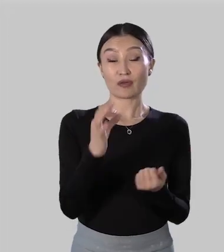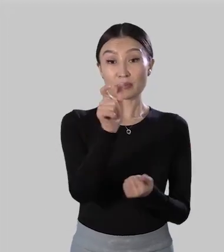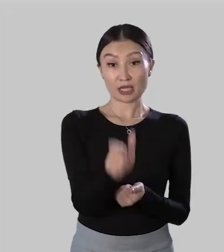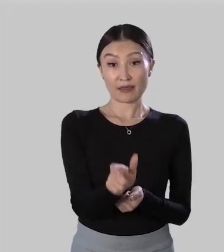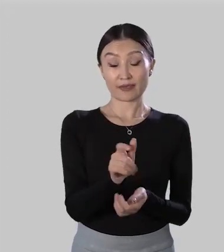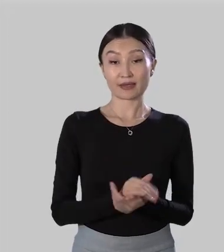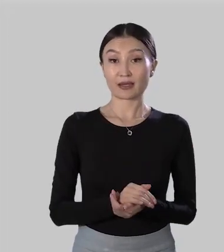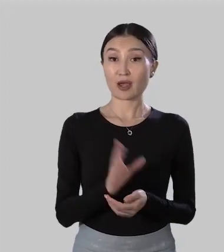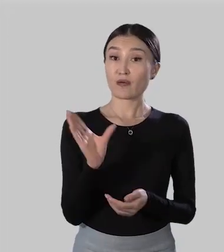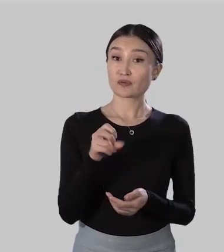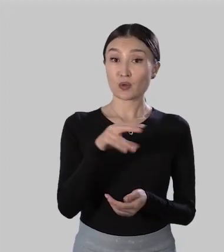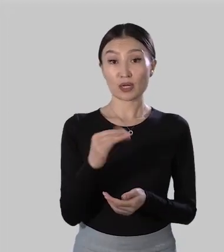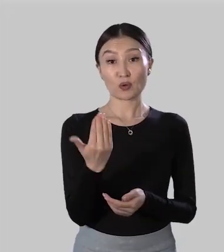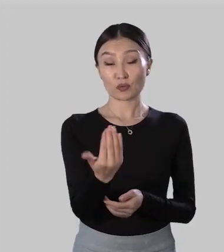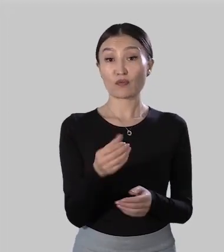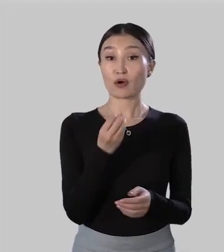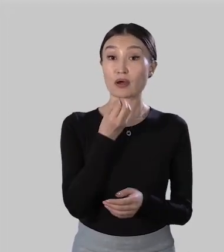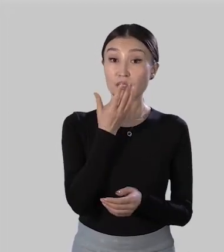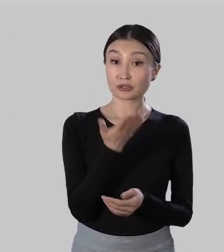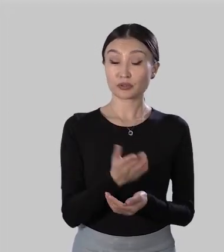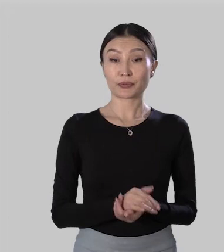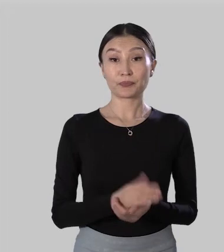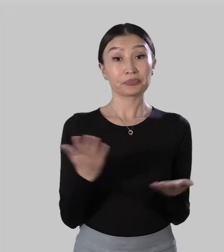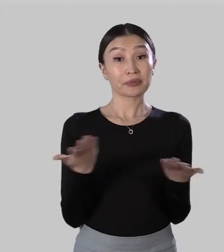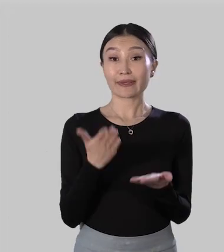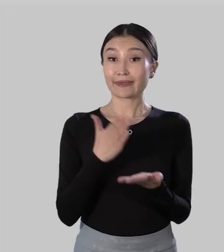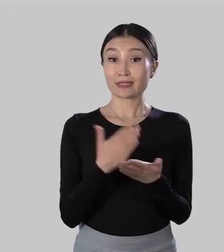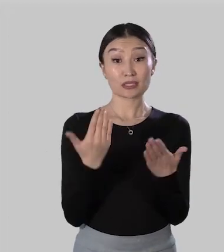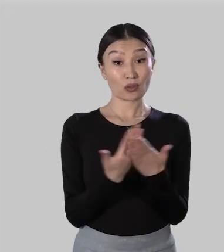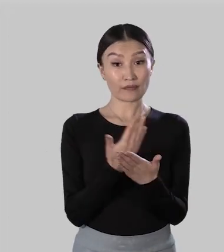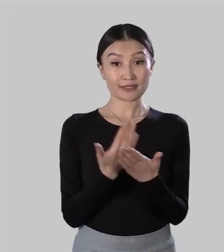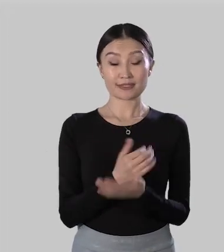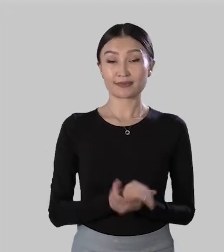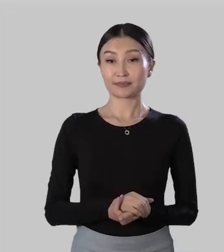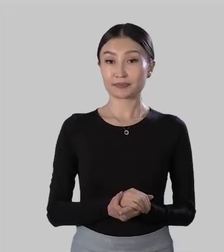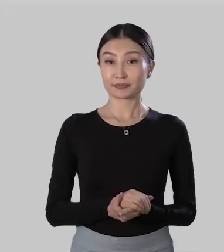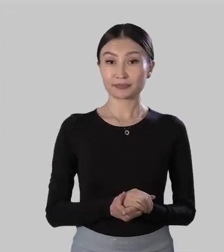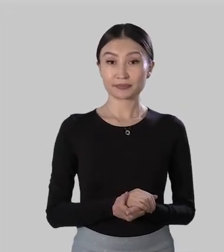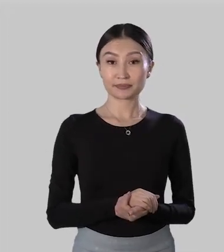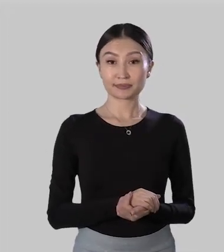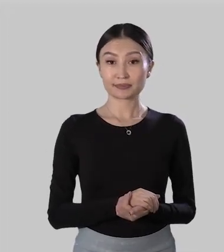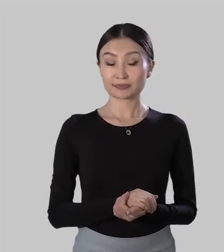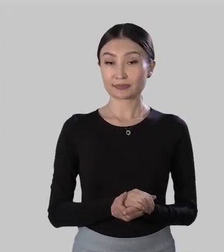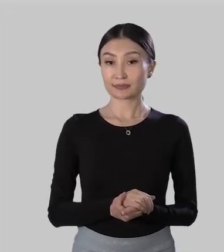здоровьем человека. Все ли у него благополучно? Какие есть новости?